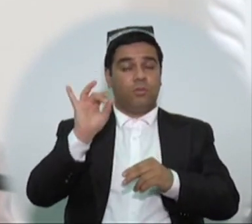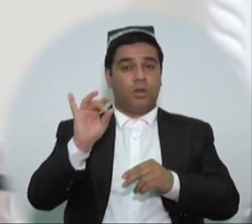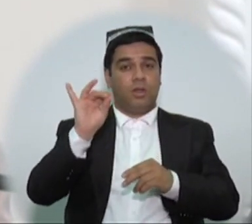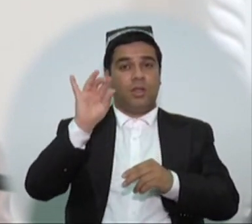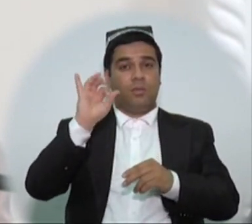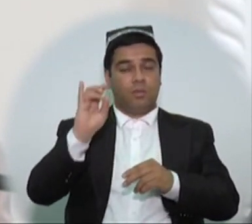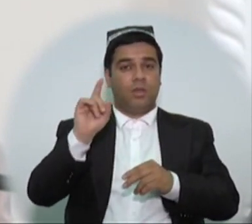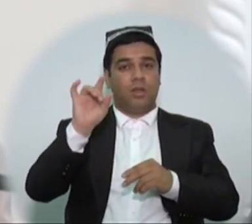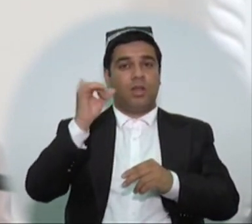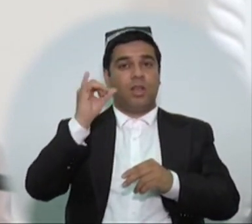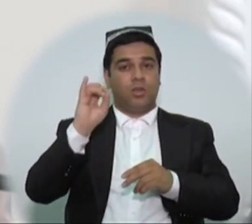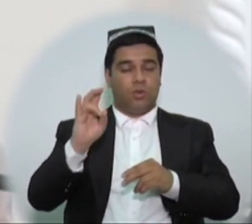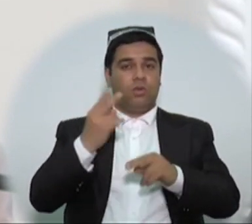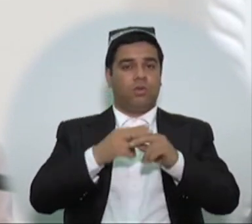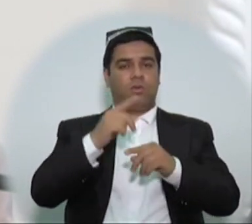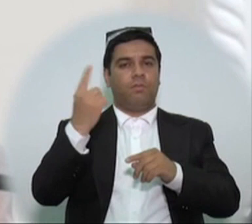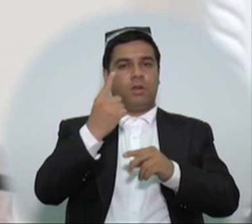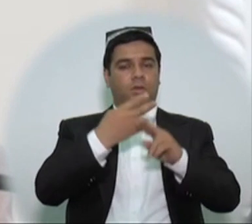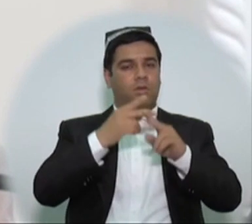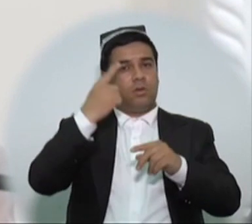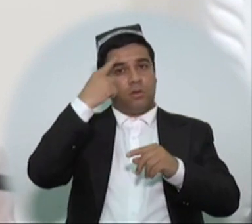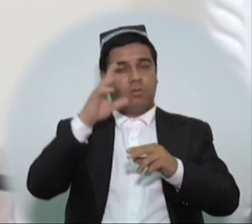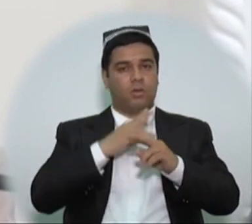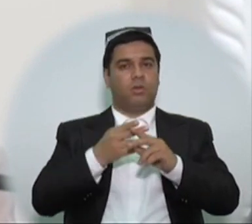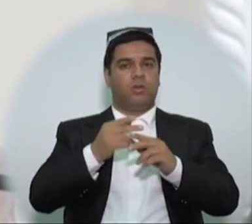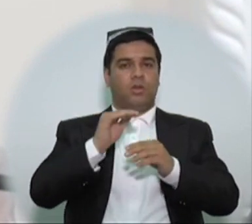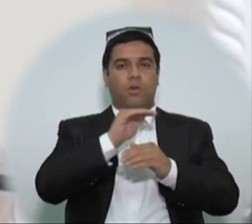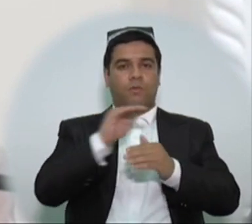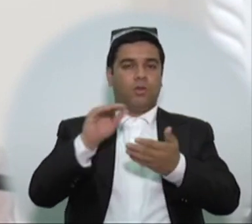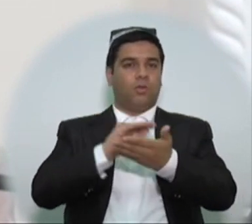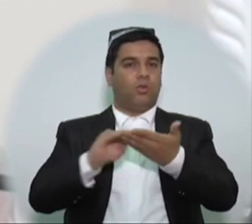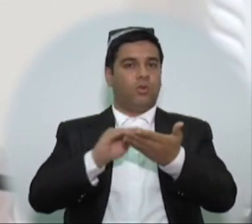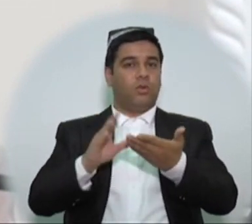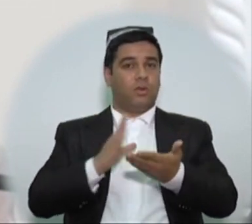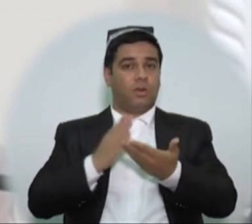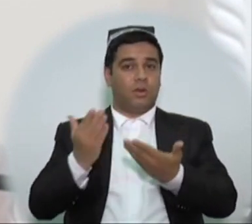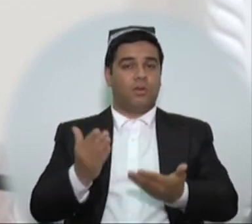buni asoschisi bo'lgan ekan deb rasman tan olib yozishdi.